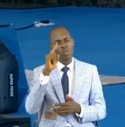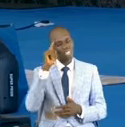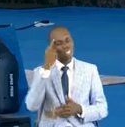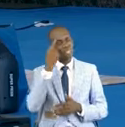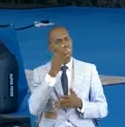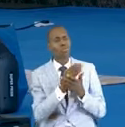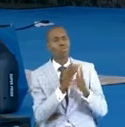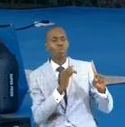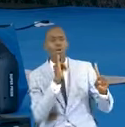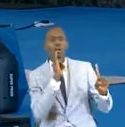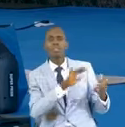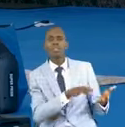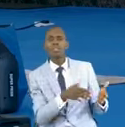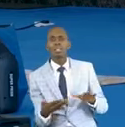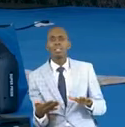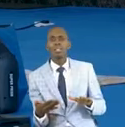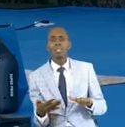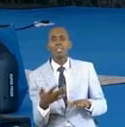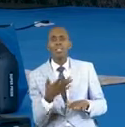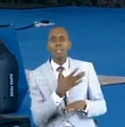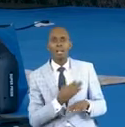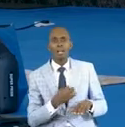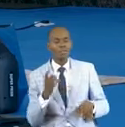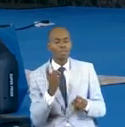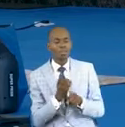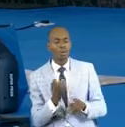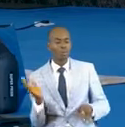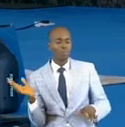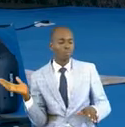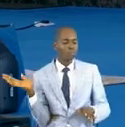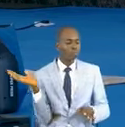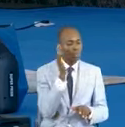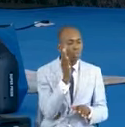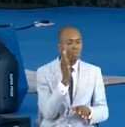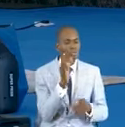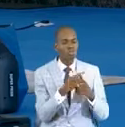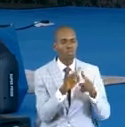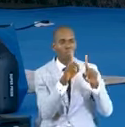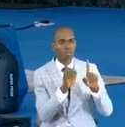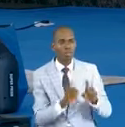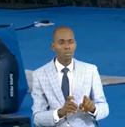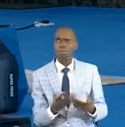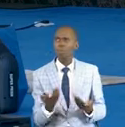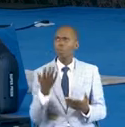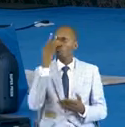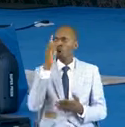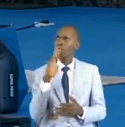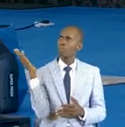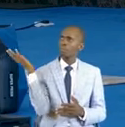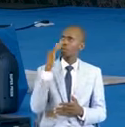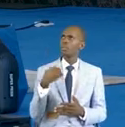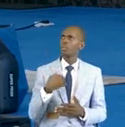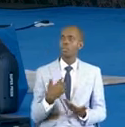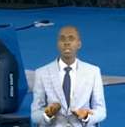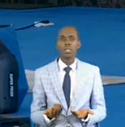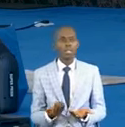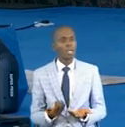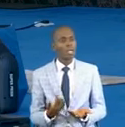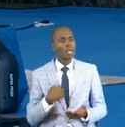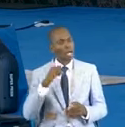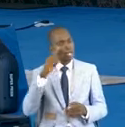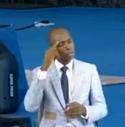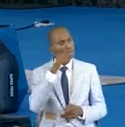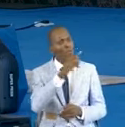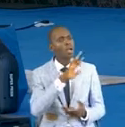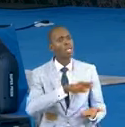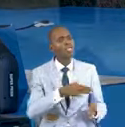ma mgbe ị kụtụrụ ya aka, kụtụ ya aka ọzọ, ọ sị, gịnị mere iji akụmakụ otu a? A sị, na nwoke a ọ ka nwụbeghị